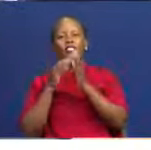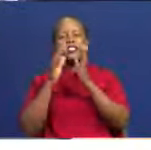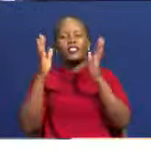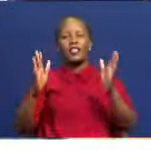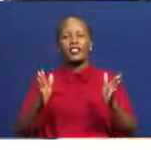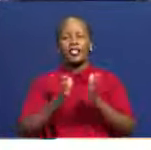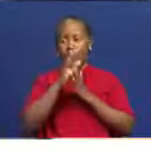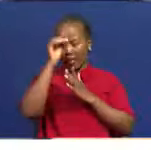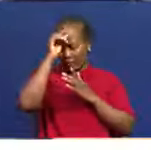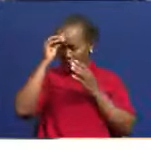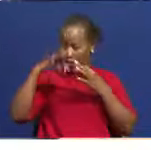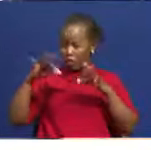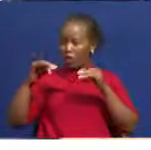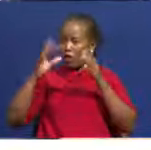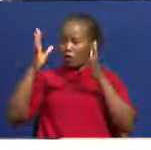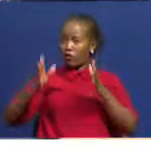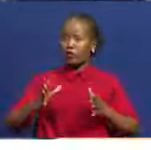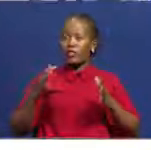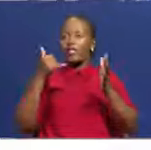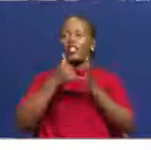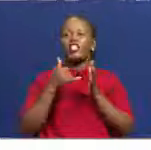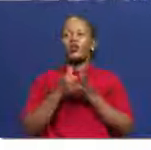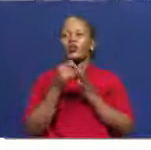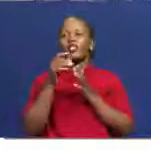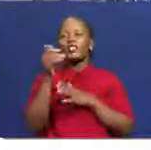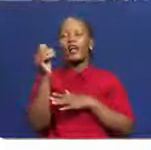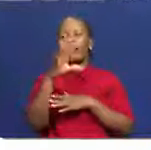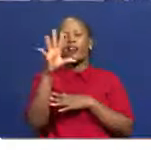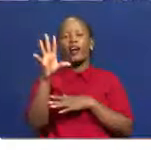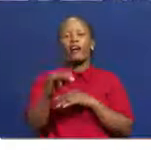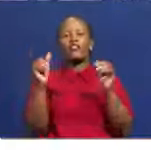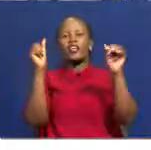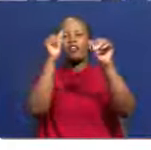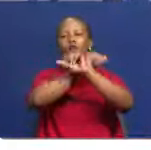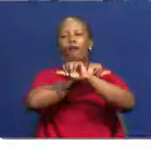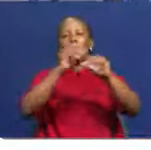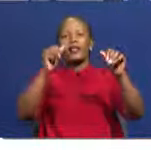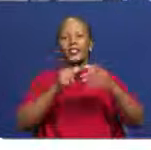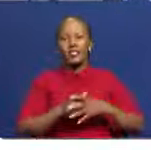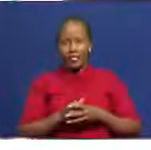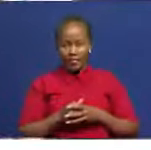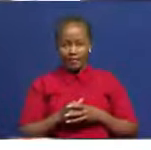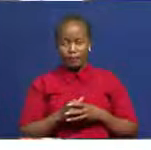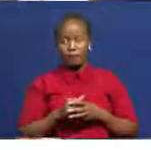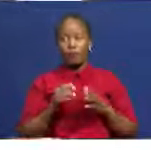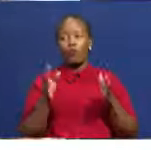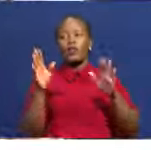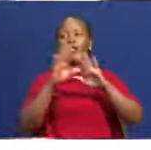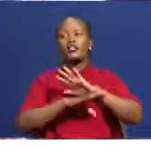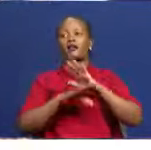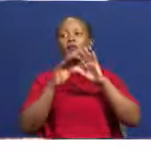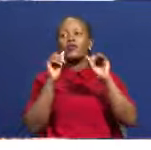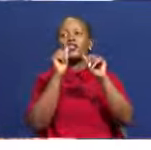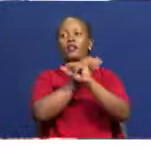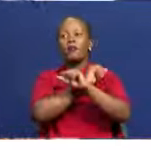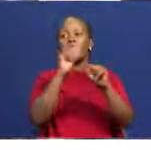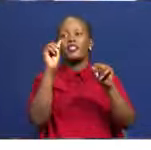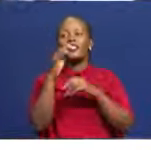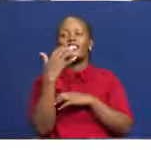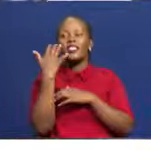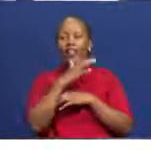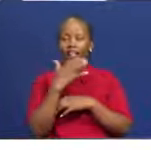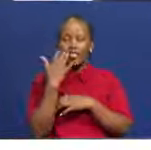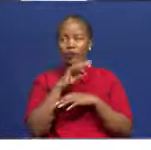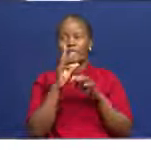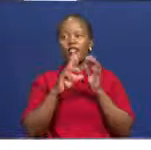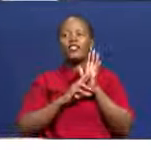serikali pamoja na waliokuwa marais barani Afrika na kutoka pembe zote duniani. Naibu rais Rigathi Gachagua